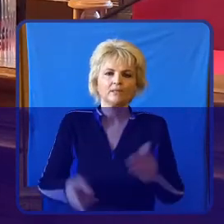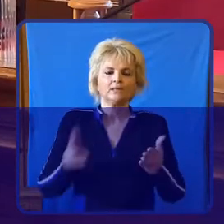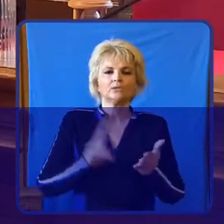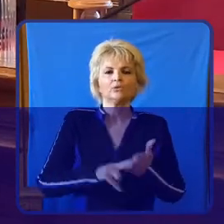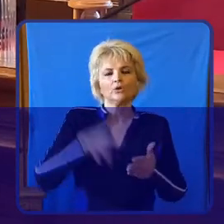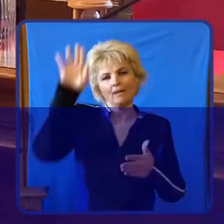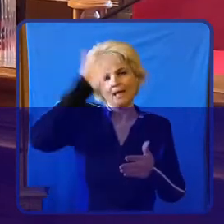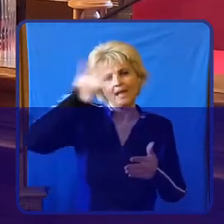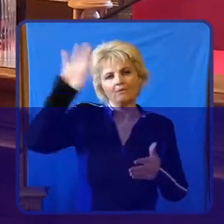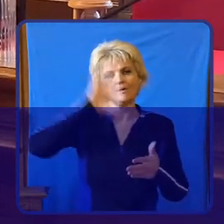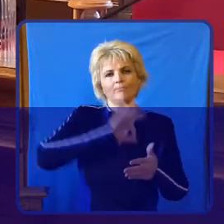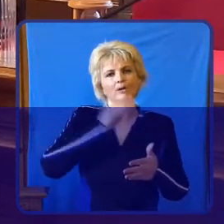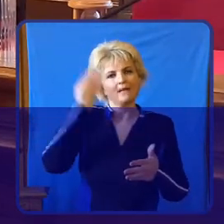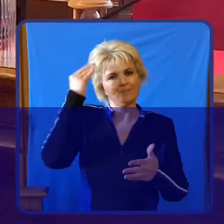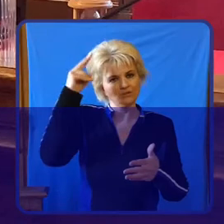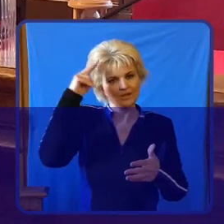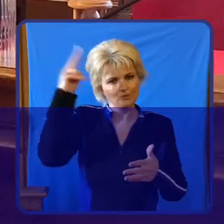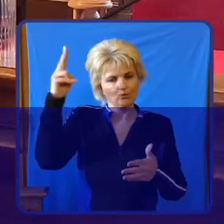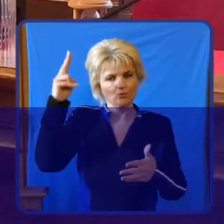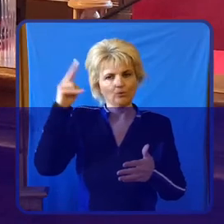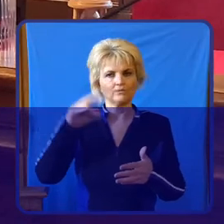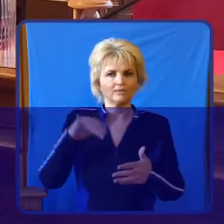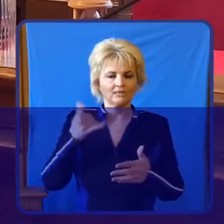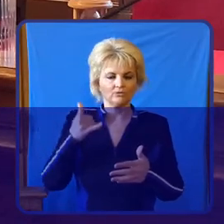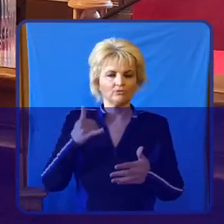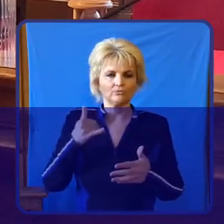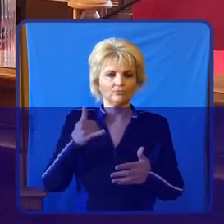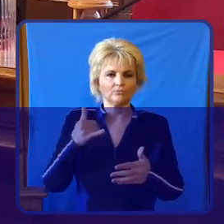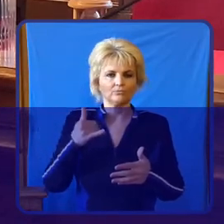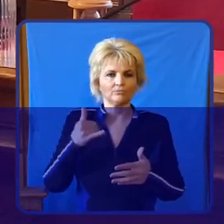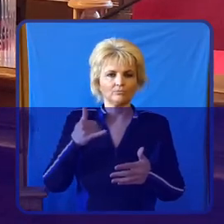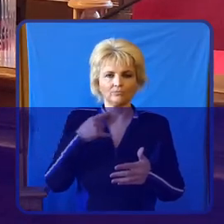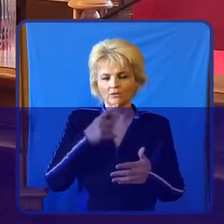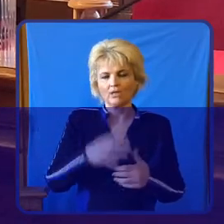teória van, polgármester úr, hát is utalnak